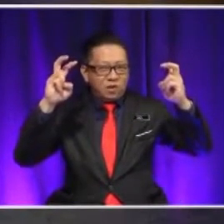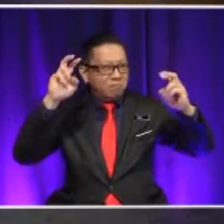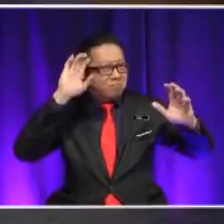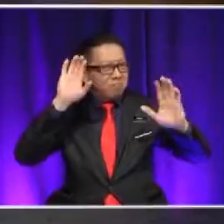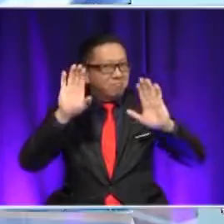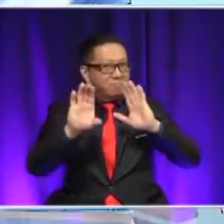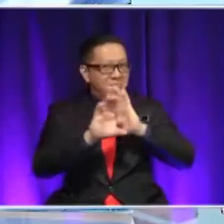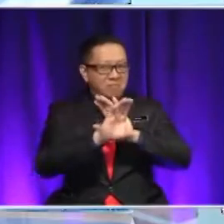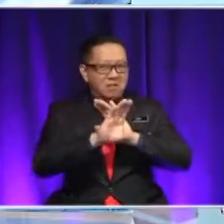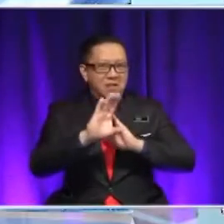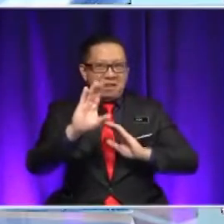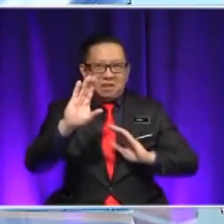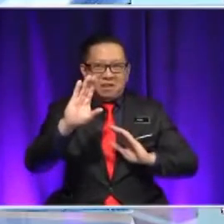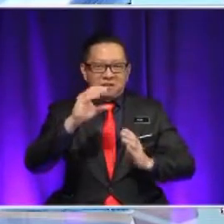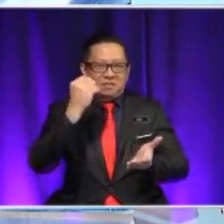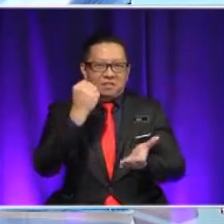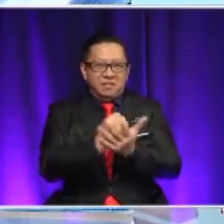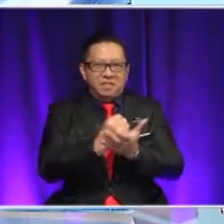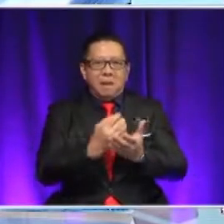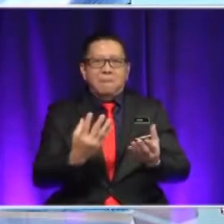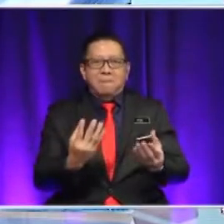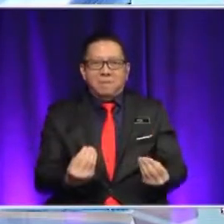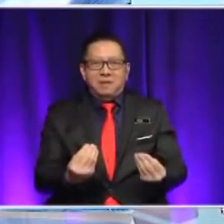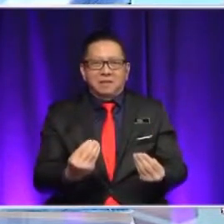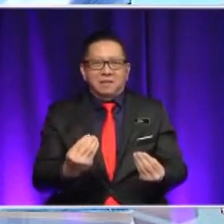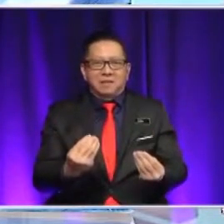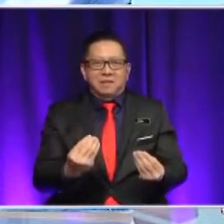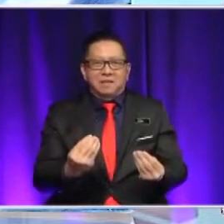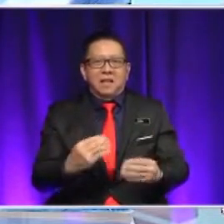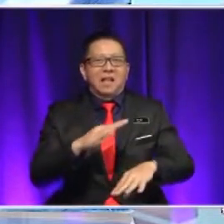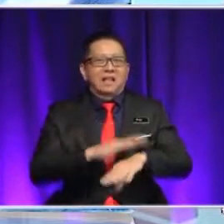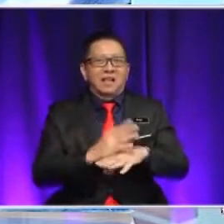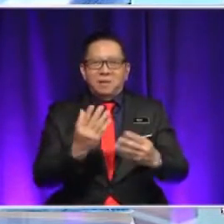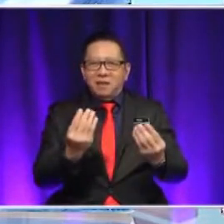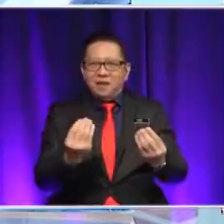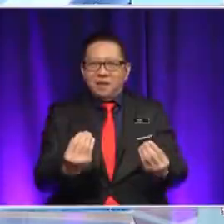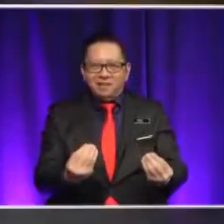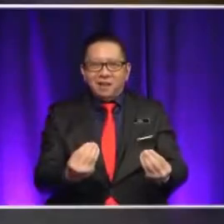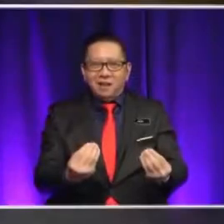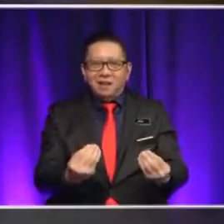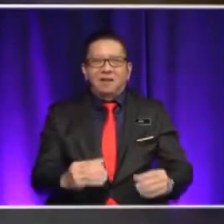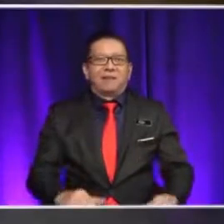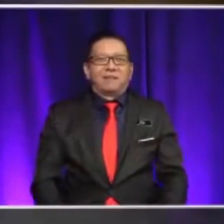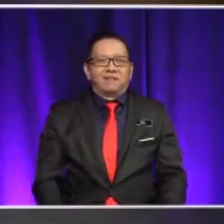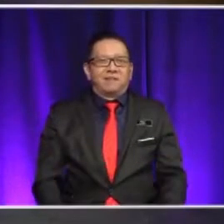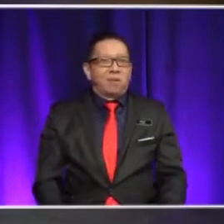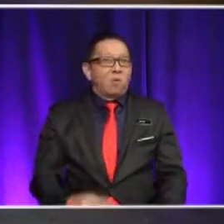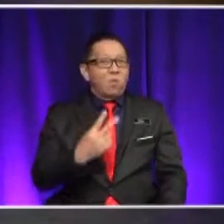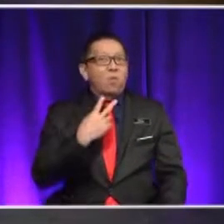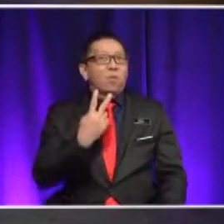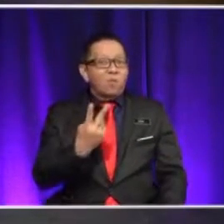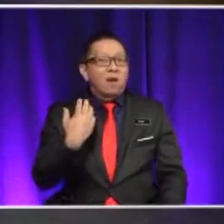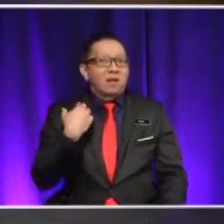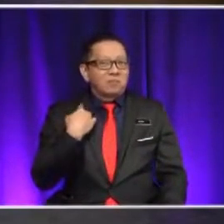teknik capai yaitu basah atas basau sebagai gadis gua disebut waktu